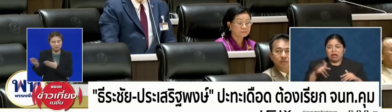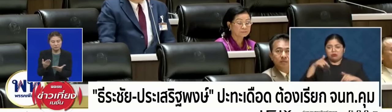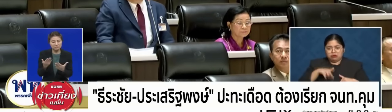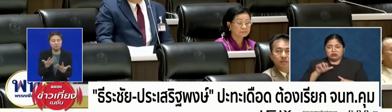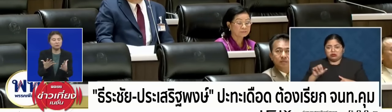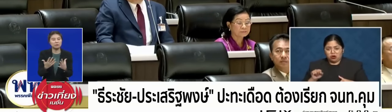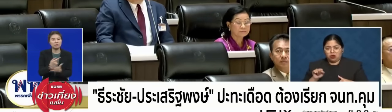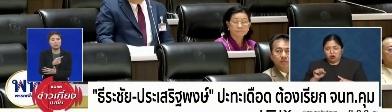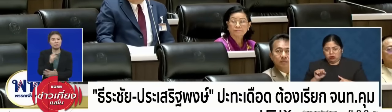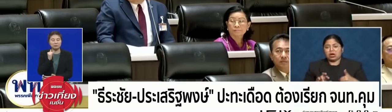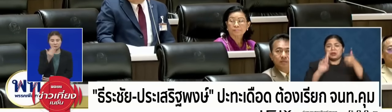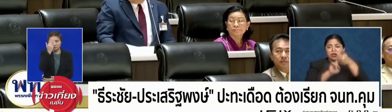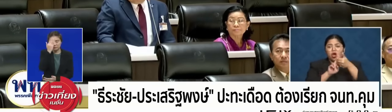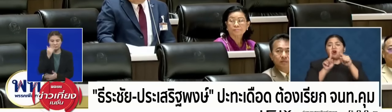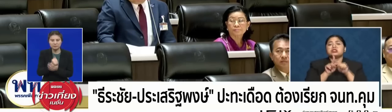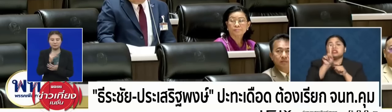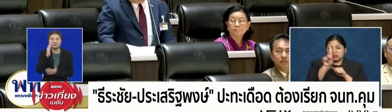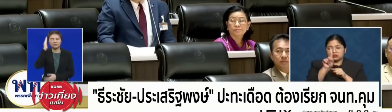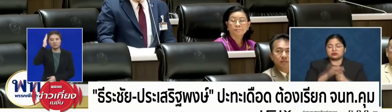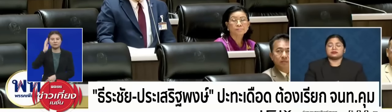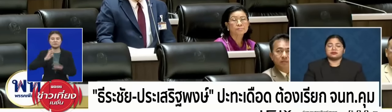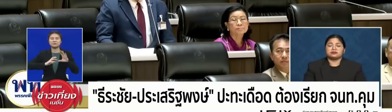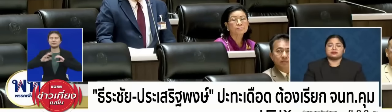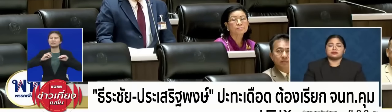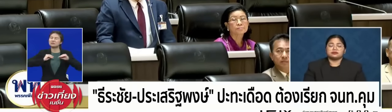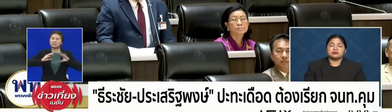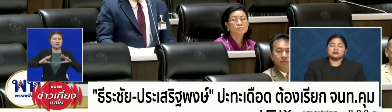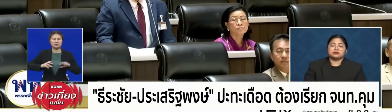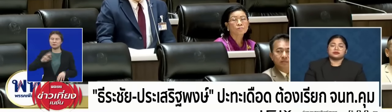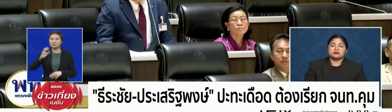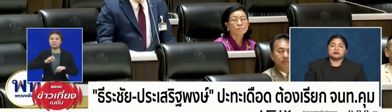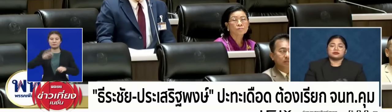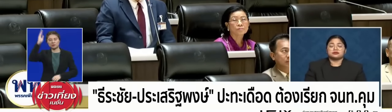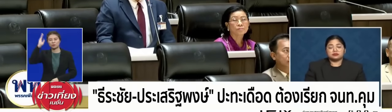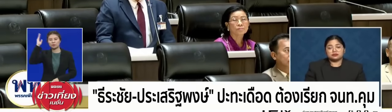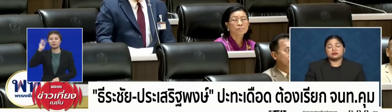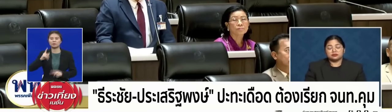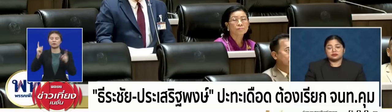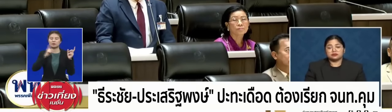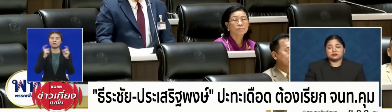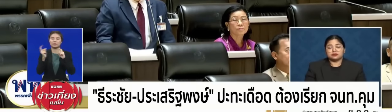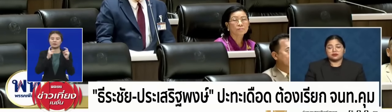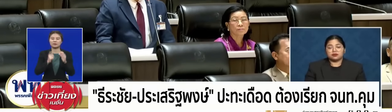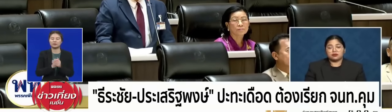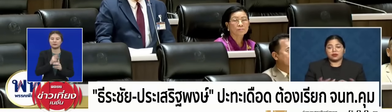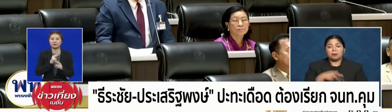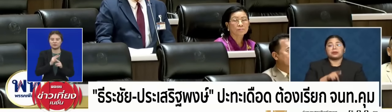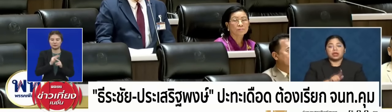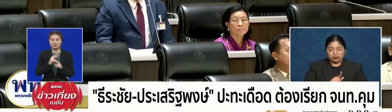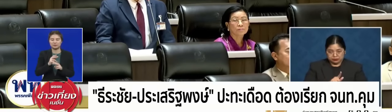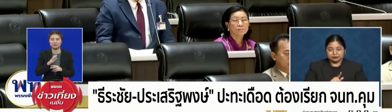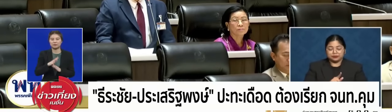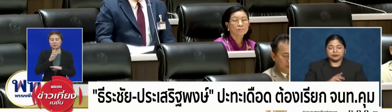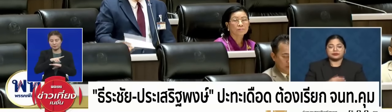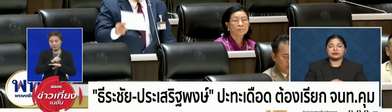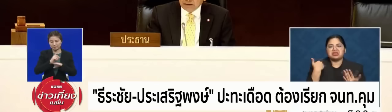ประเสริฐพงษ์ก็จะลุกขึ้นประท้วงอีกอ่ะทีนี้คุณธีรชัยไม่พอใจอีกอ่ะไม่จบสุดท้ายฮะค่ะเอ่าท่านประธาน